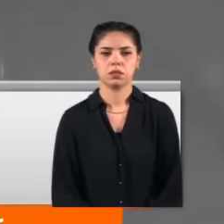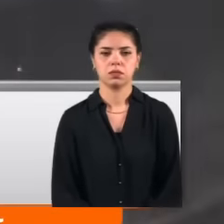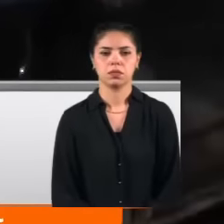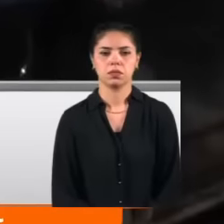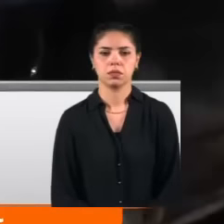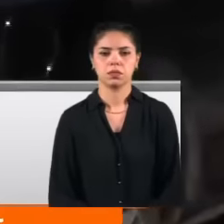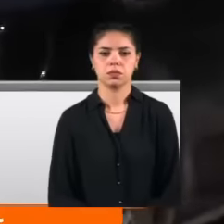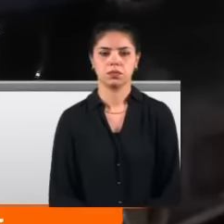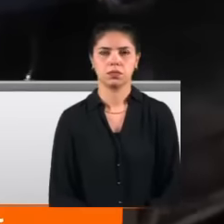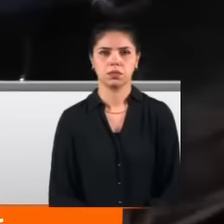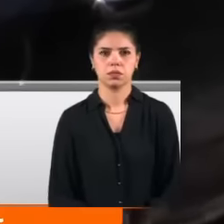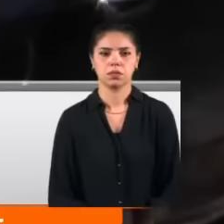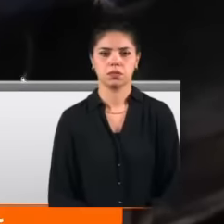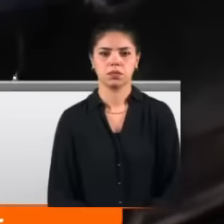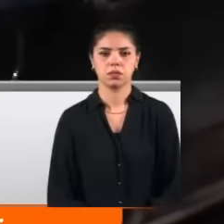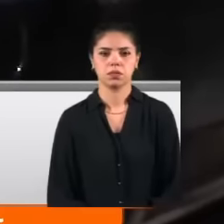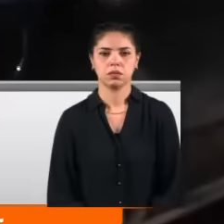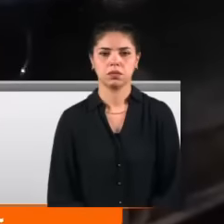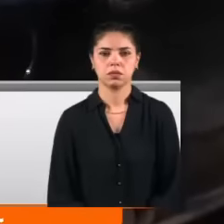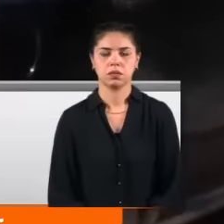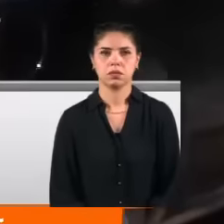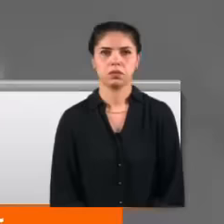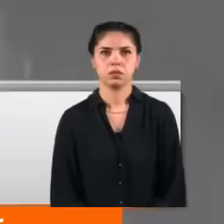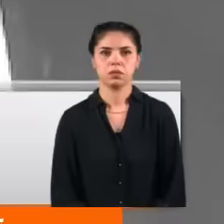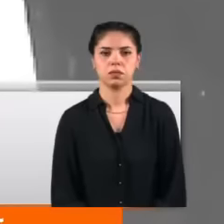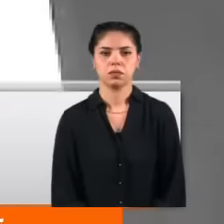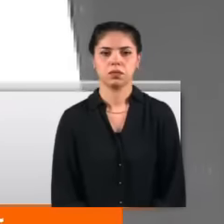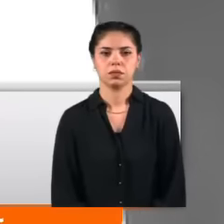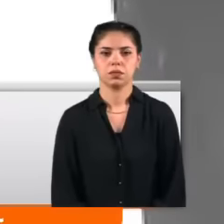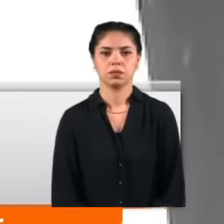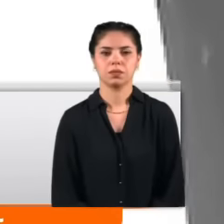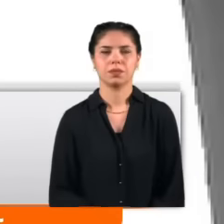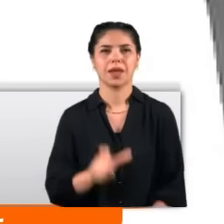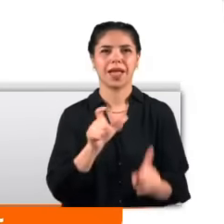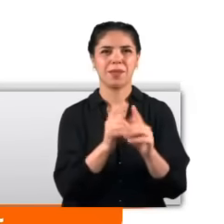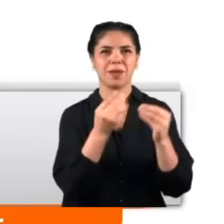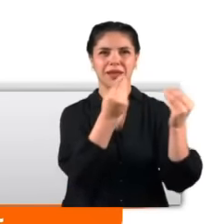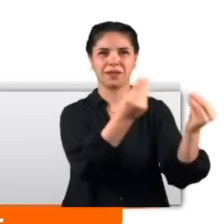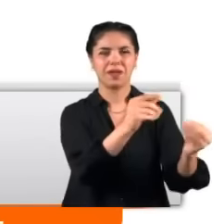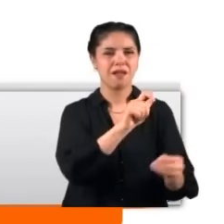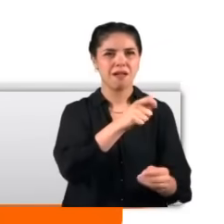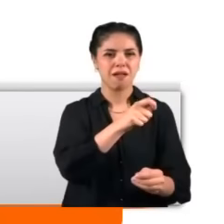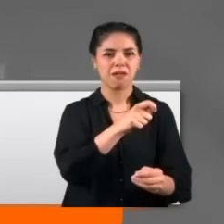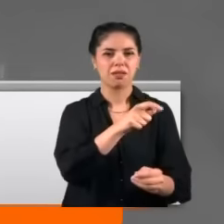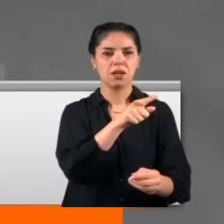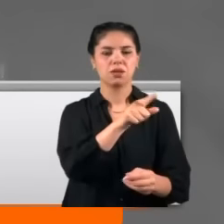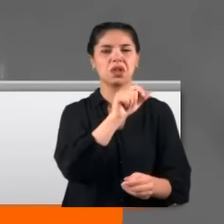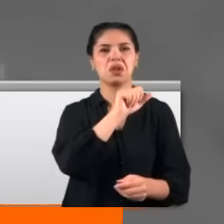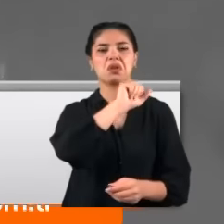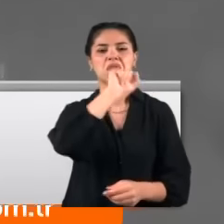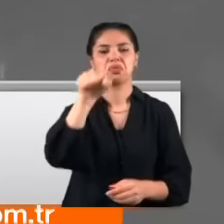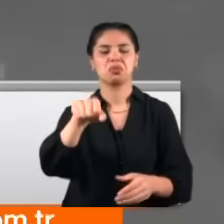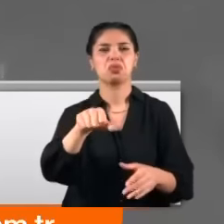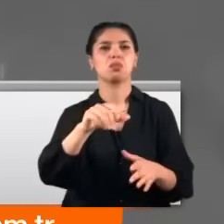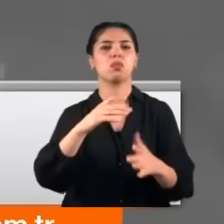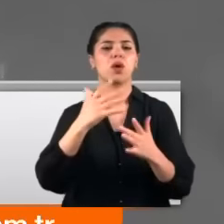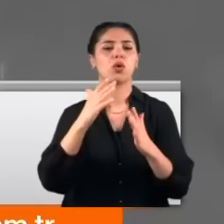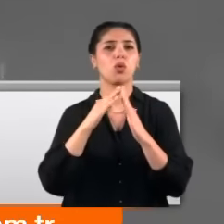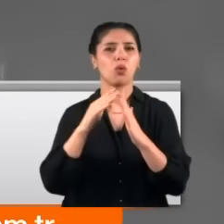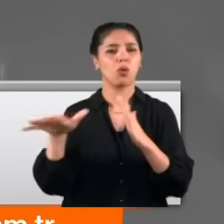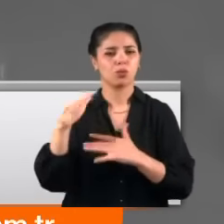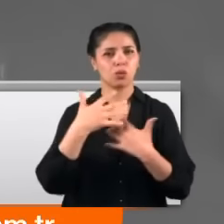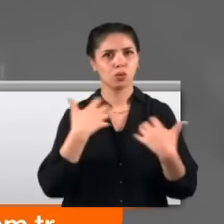çocuklarımız okuldan geldiğinde evin anahtarını oraya bıraktık. Kendisine emanet bırakılan anahtarlara hıyanet etti, komşularının güvenine